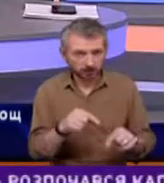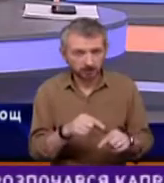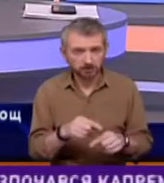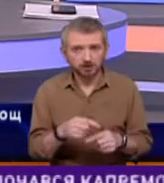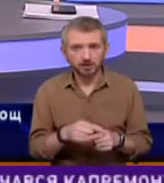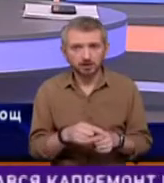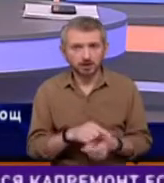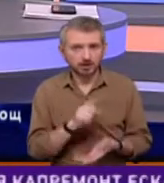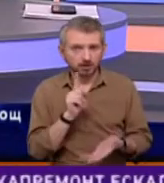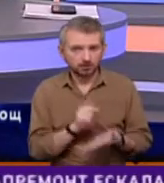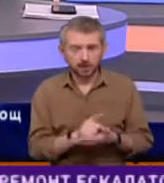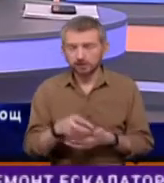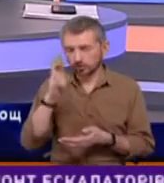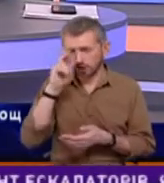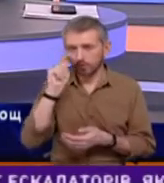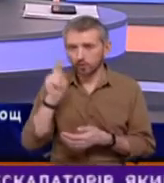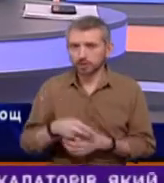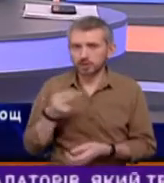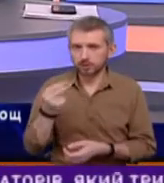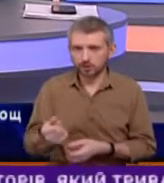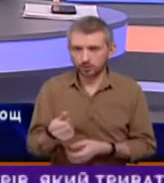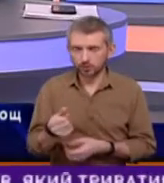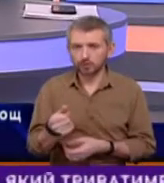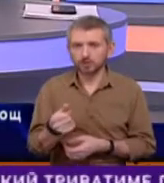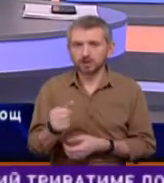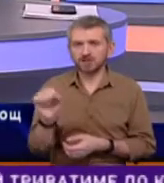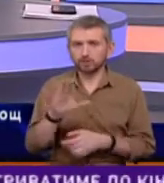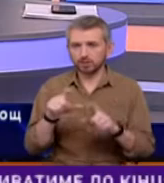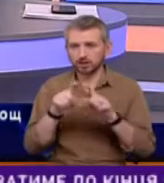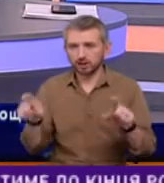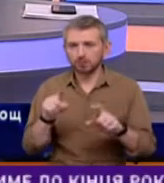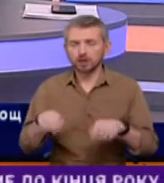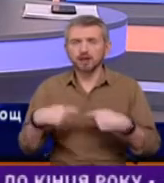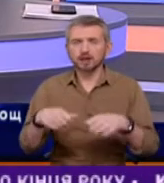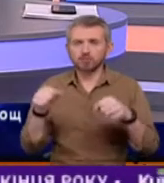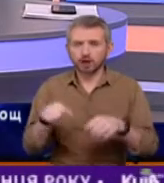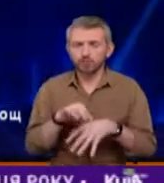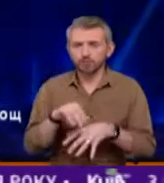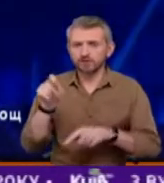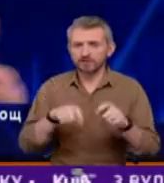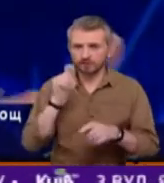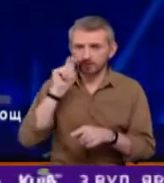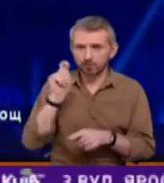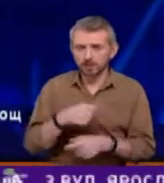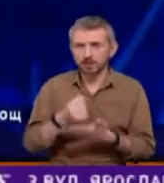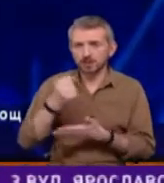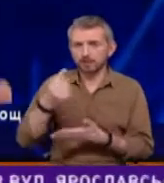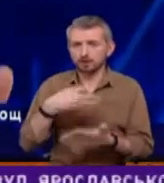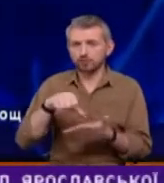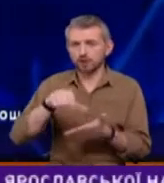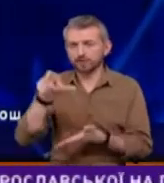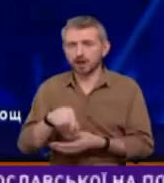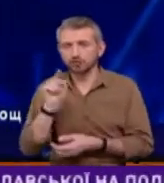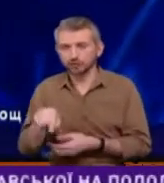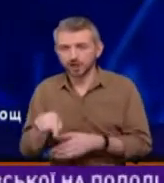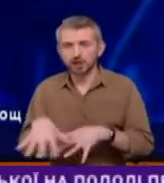чому справа? І має його держава показати. Україна заплатила гроші ЕБІЮ. ЕБІЮ надало право проводити цей фестиваль в Україні, делегувати свого представника туди.